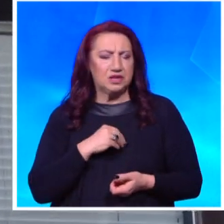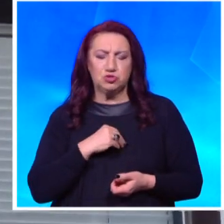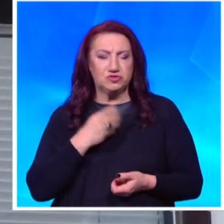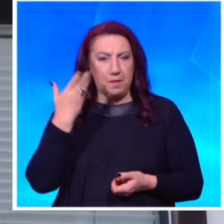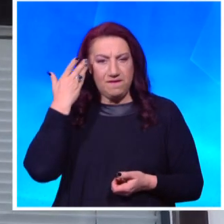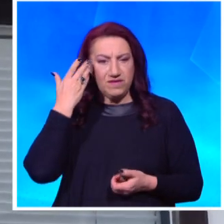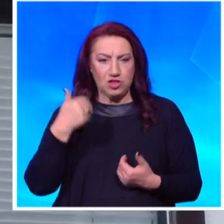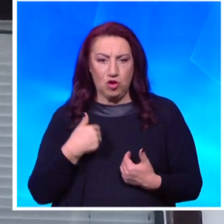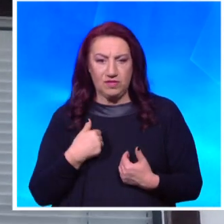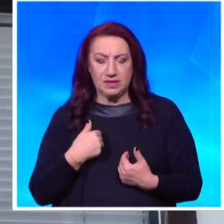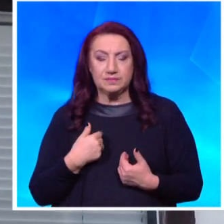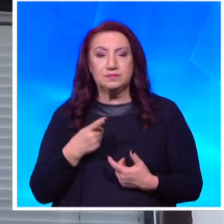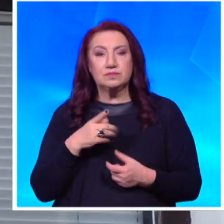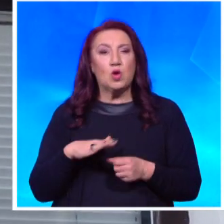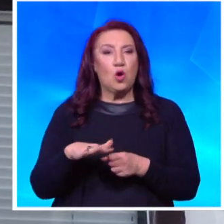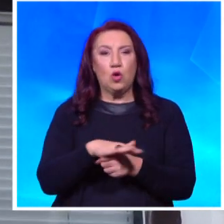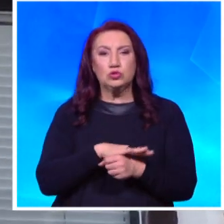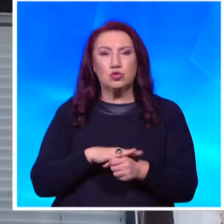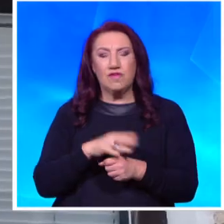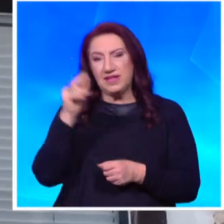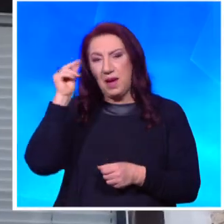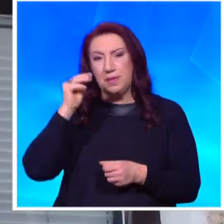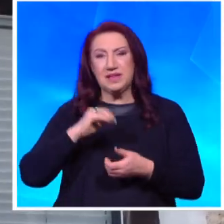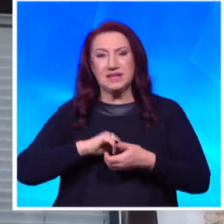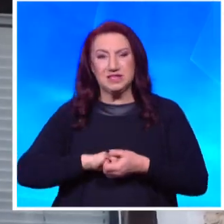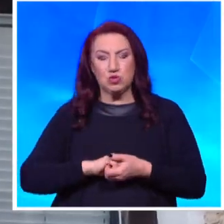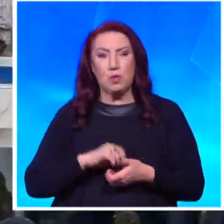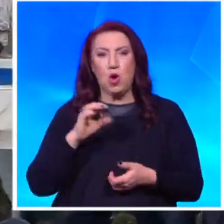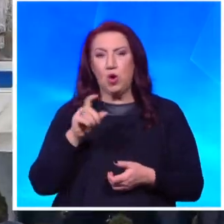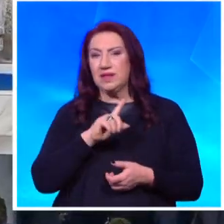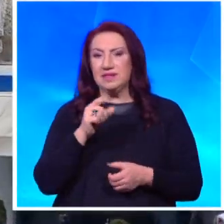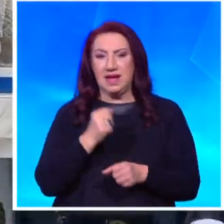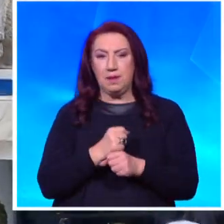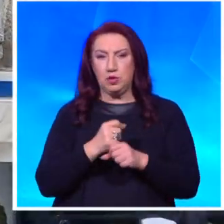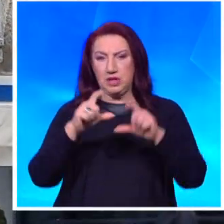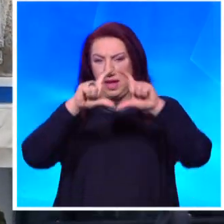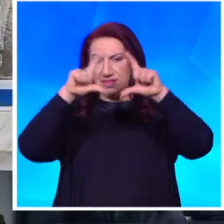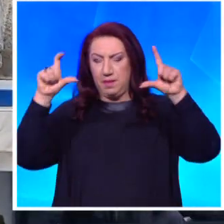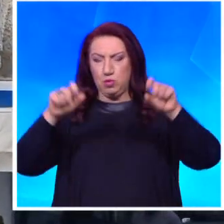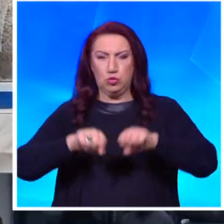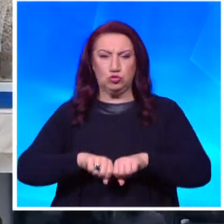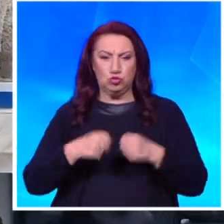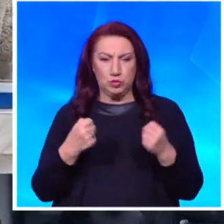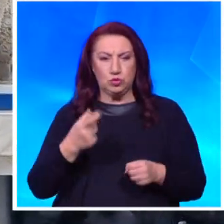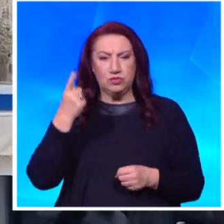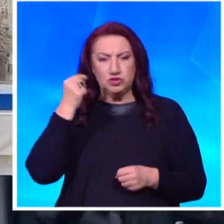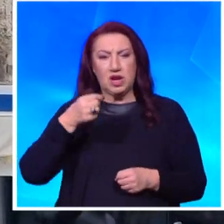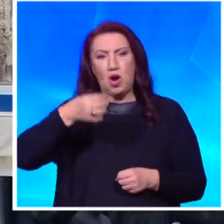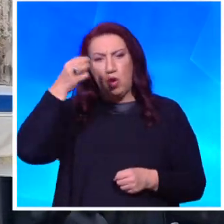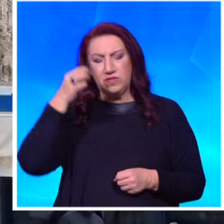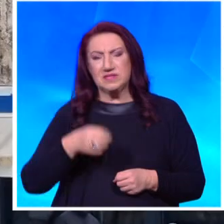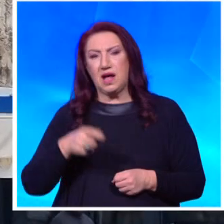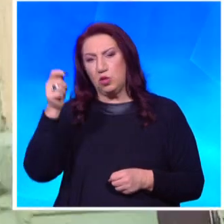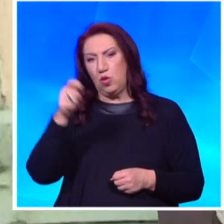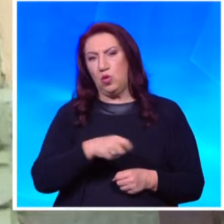Основания от Пендиков български клуб в Охрид вече не функционира. Таблото е счупено, а вчера е официално забранен от властите в